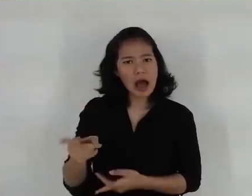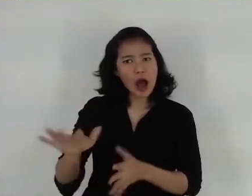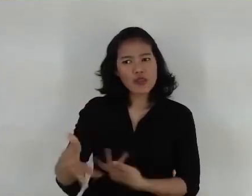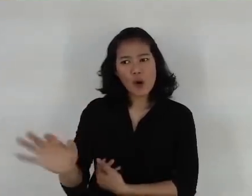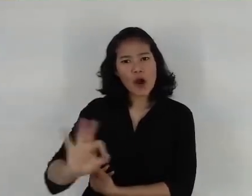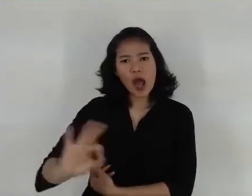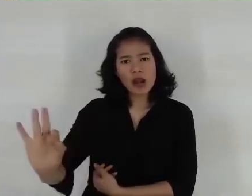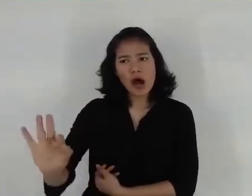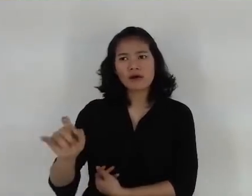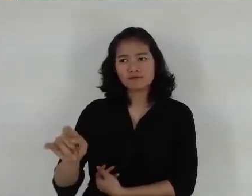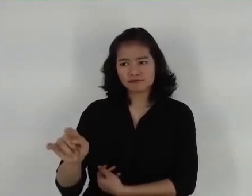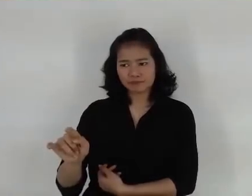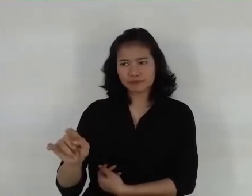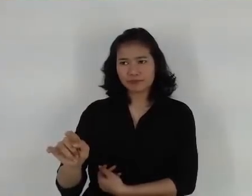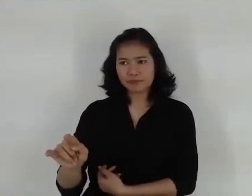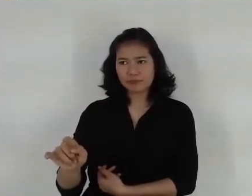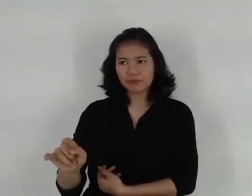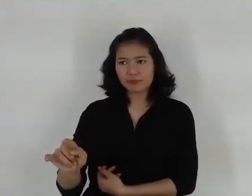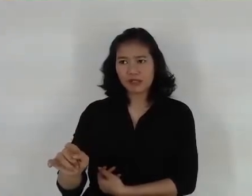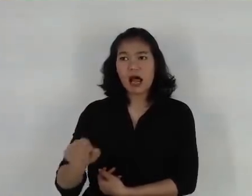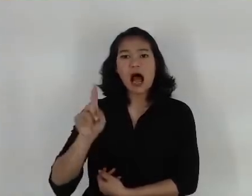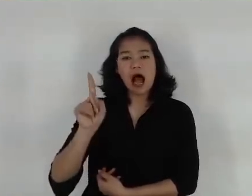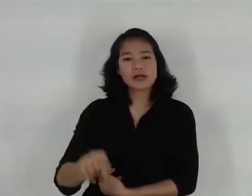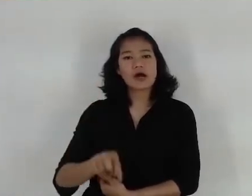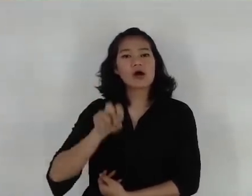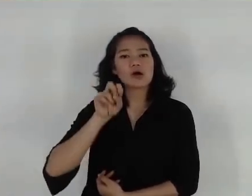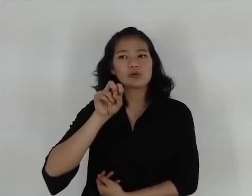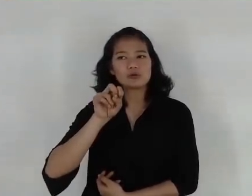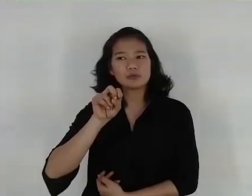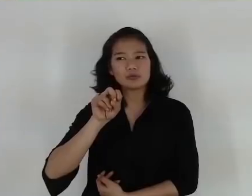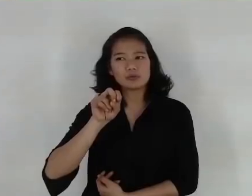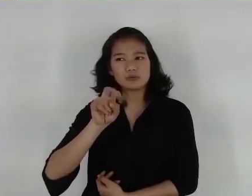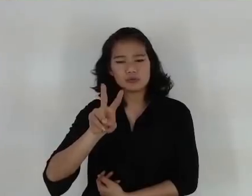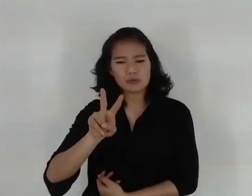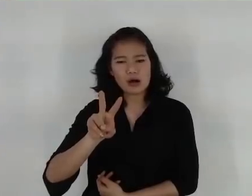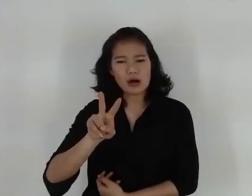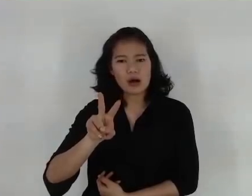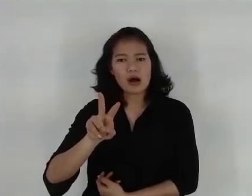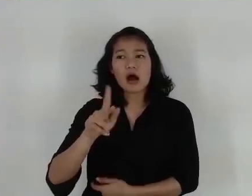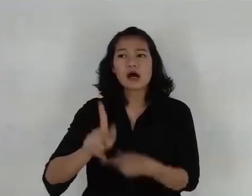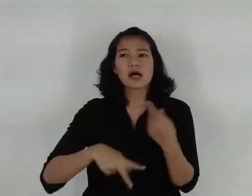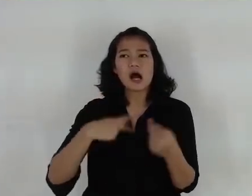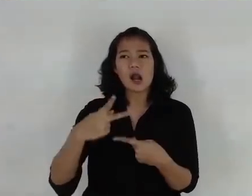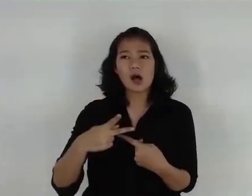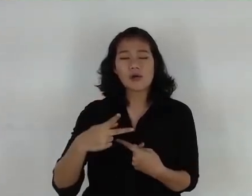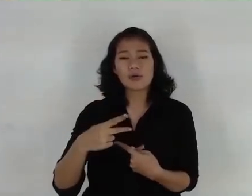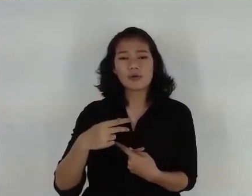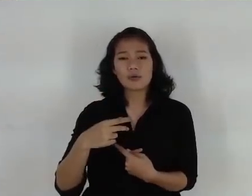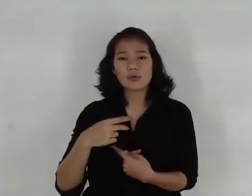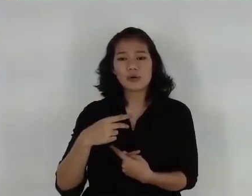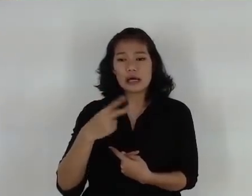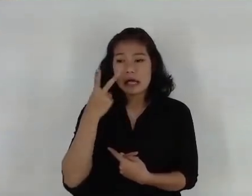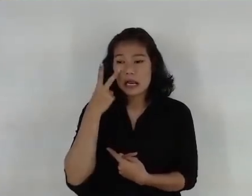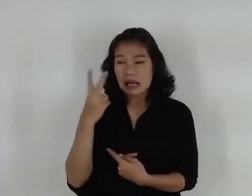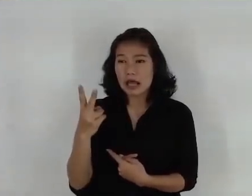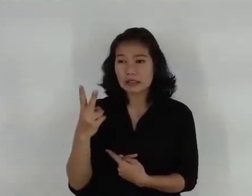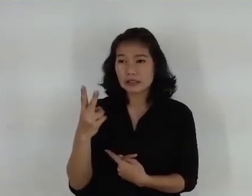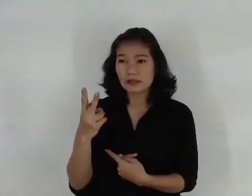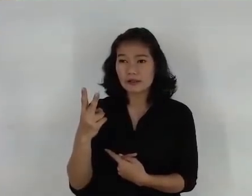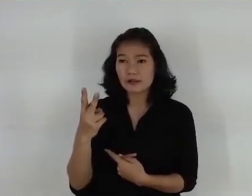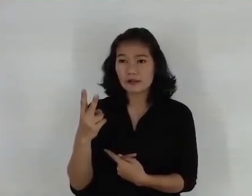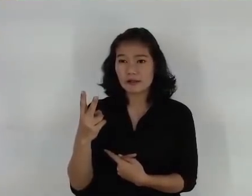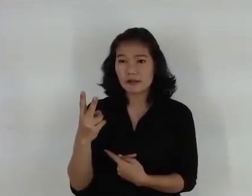hubungan antar dua pribrator pribadi bila kita tidak melihat seluruh